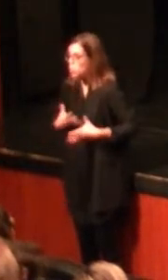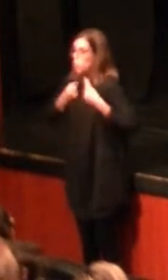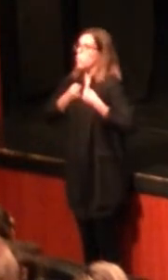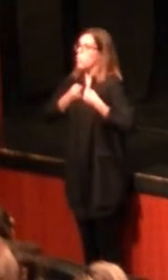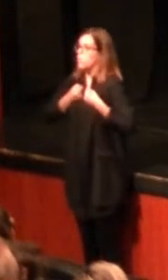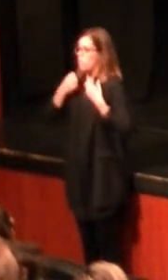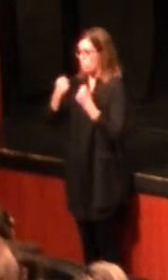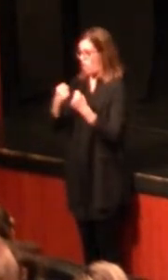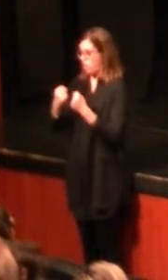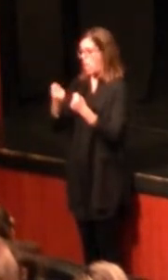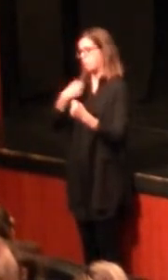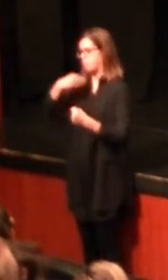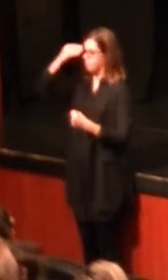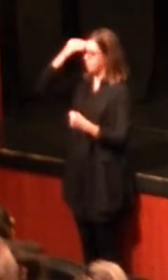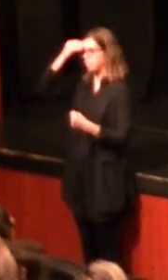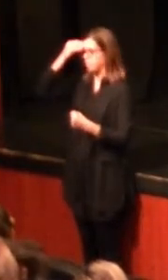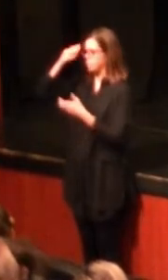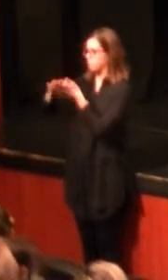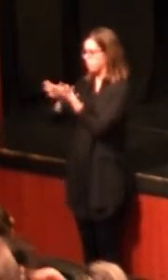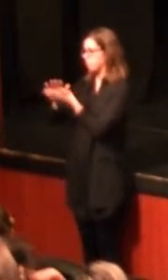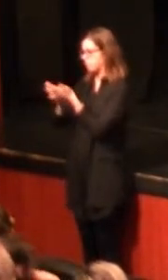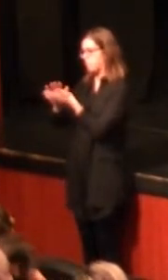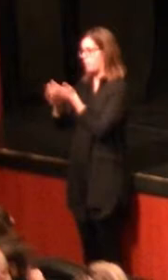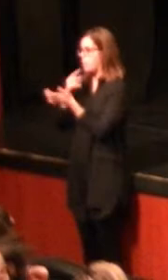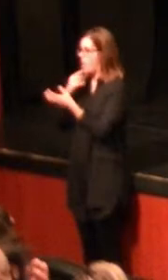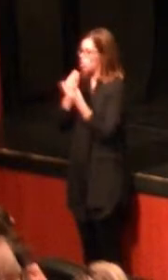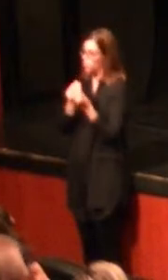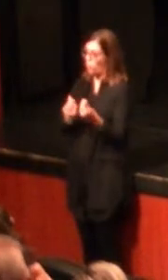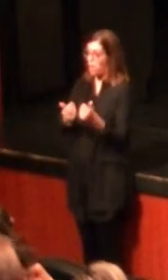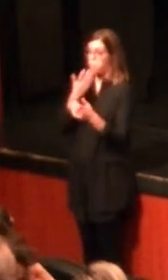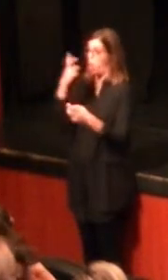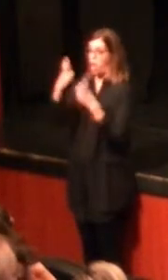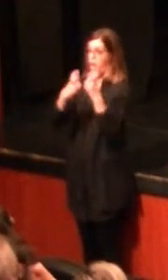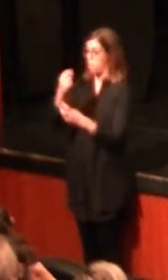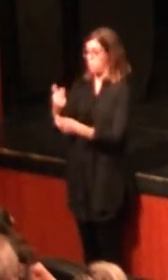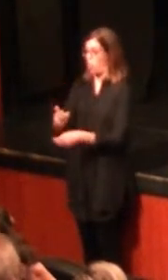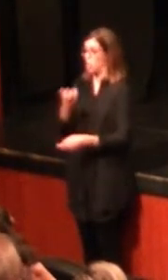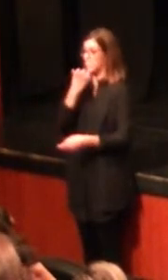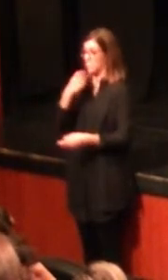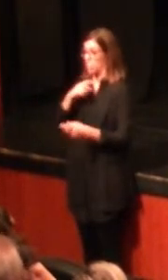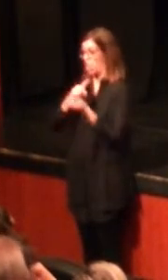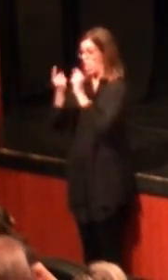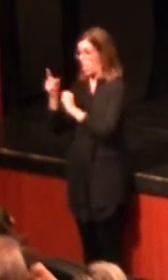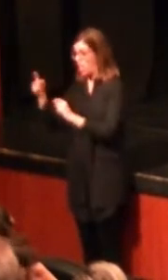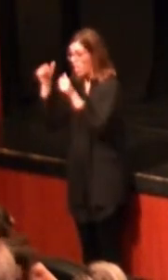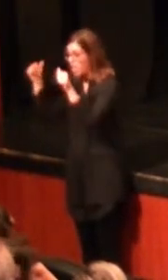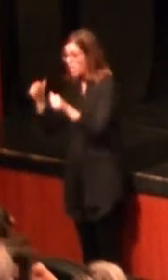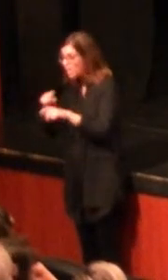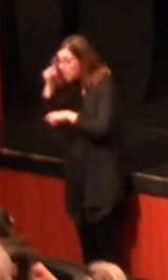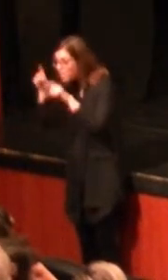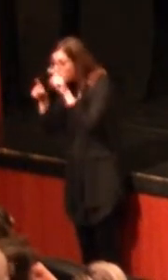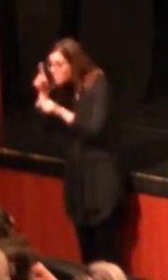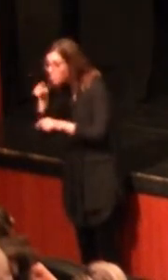No vull espantar, no m'agradaria dirigir una organització espantada o estressada. Sí que avui l'objectiu és que sortim d'aquí